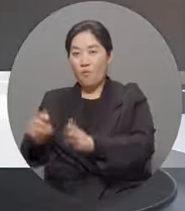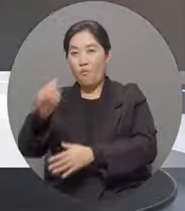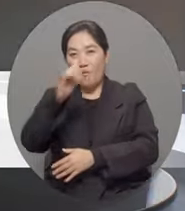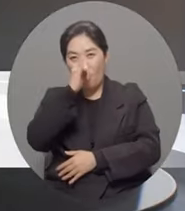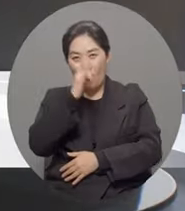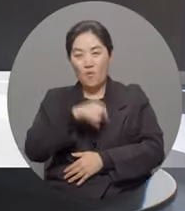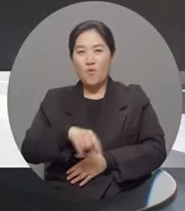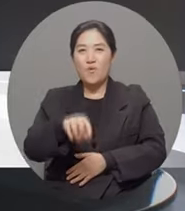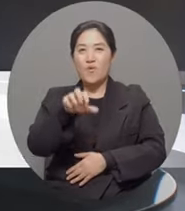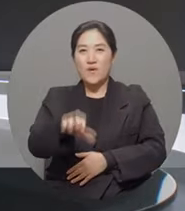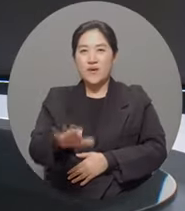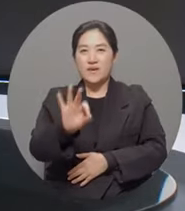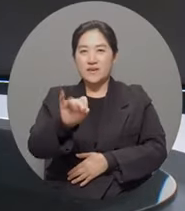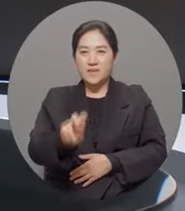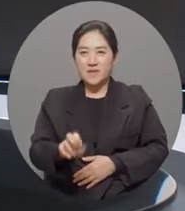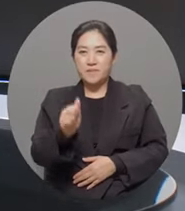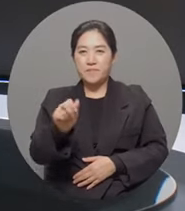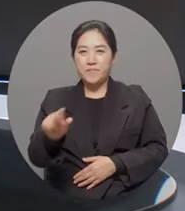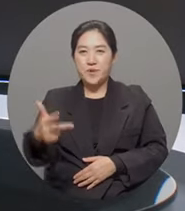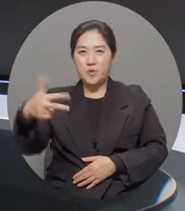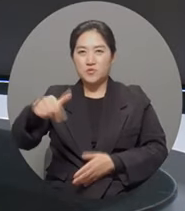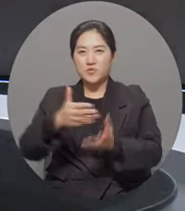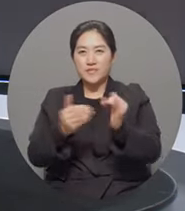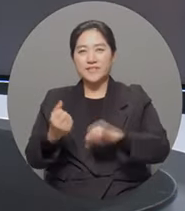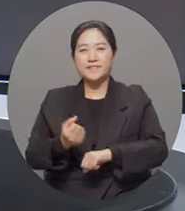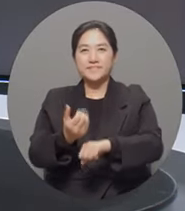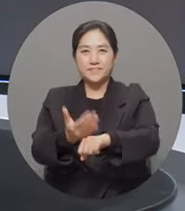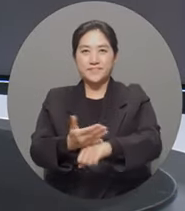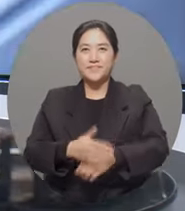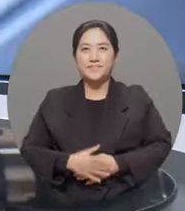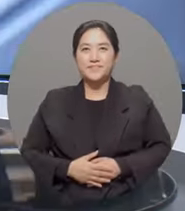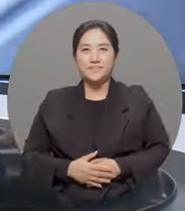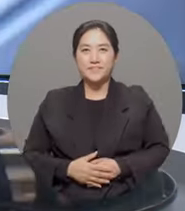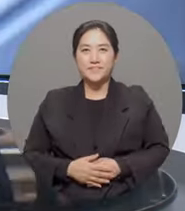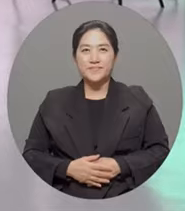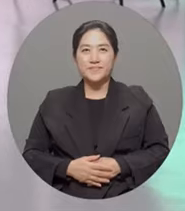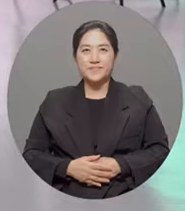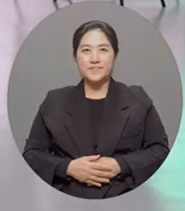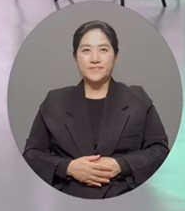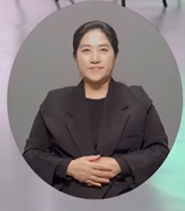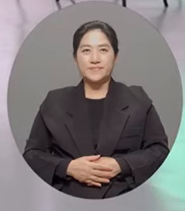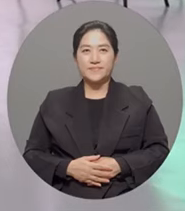공개되고 있습니다. 현지에서 임현주 기자가 전해드리겠습니다.